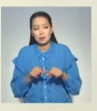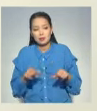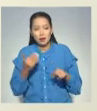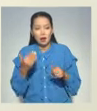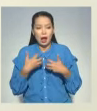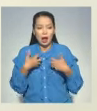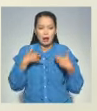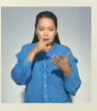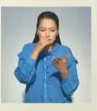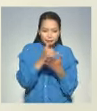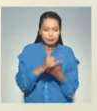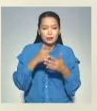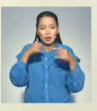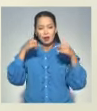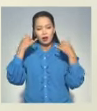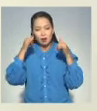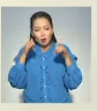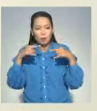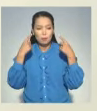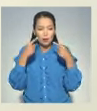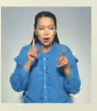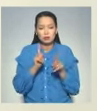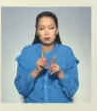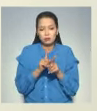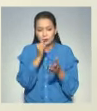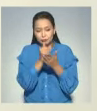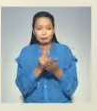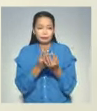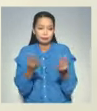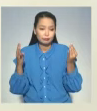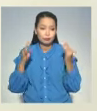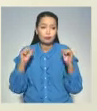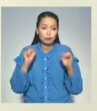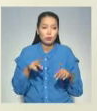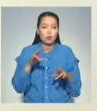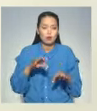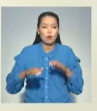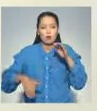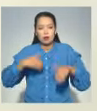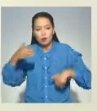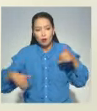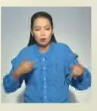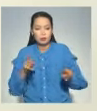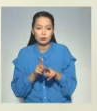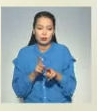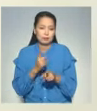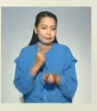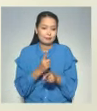кірмесін деп қоршауға болады. Но бірақ тағы жерді қазып, ор қазып, арық қазып, оны қоршауға